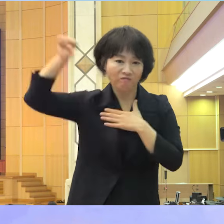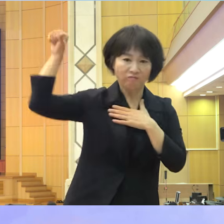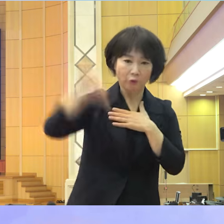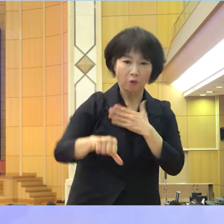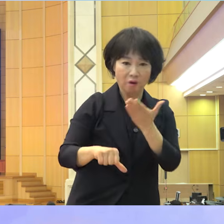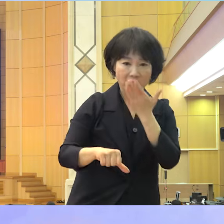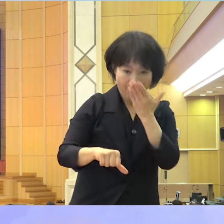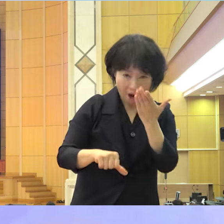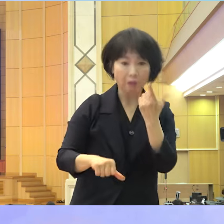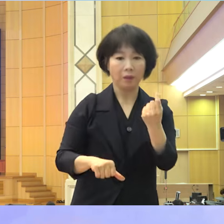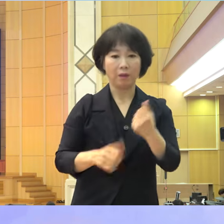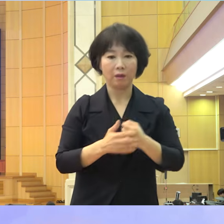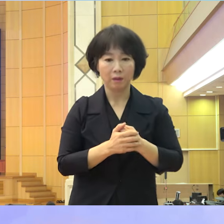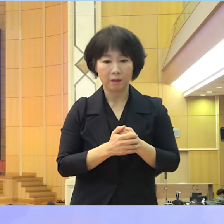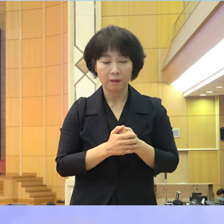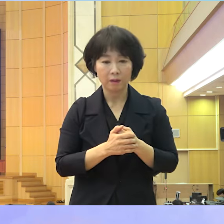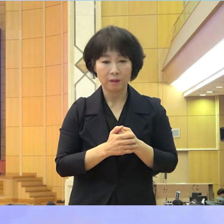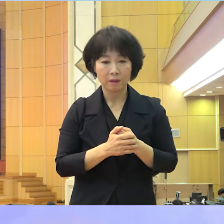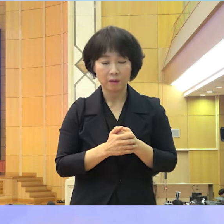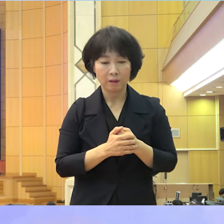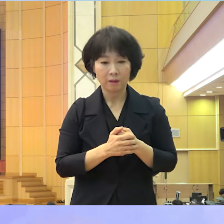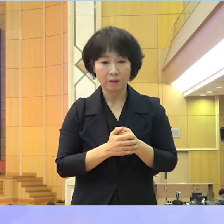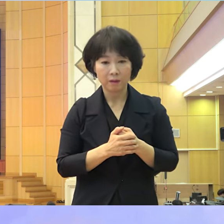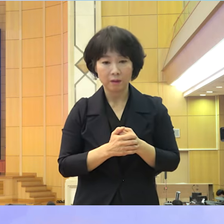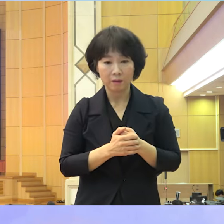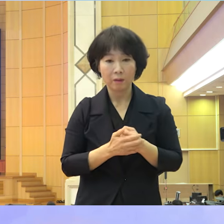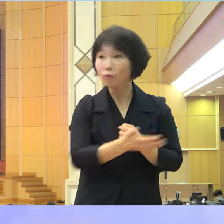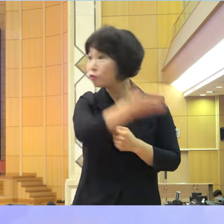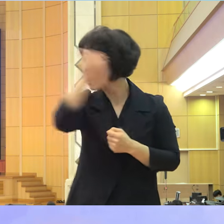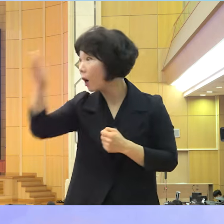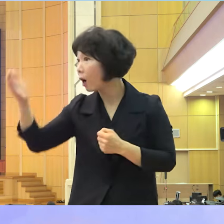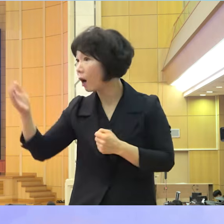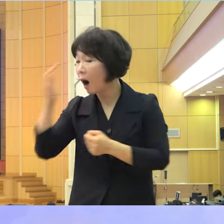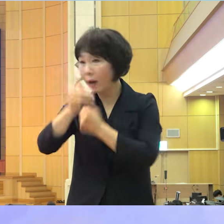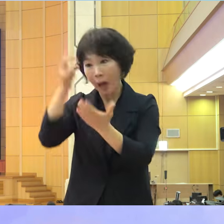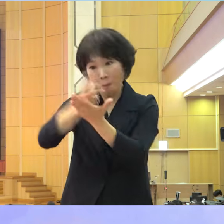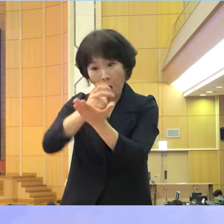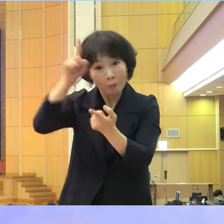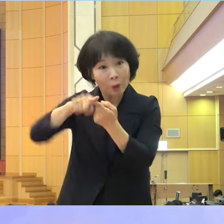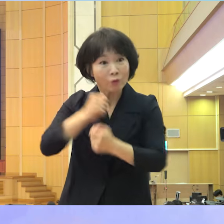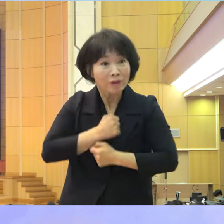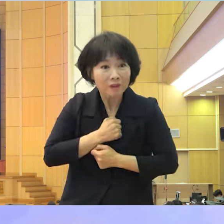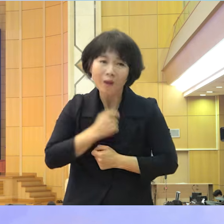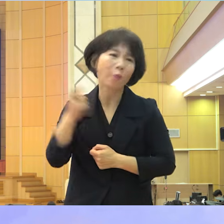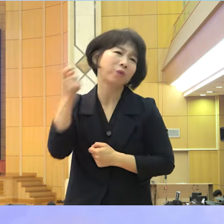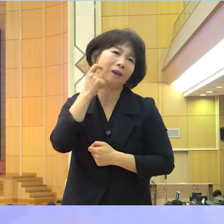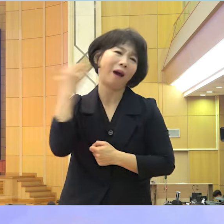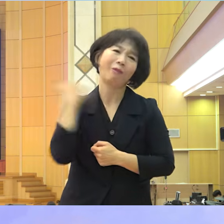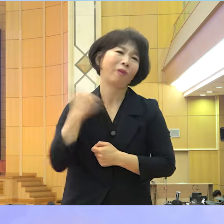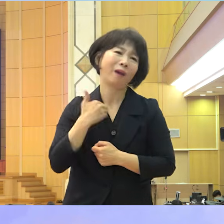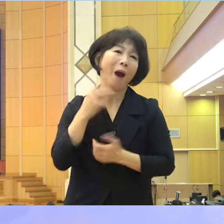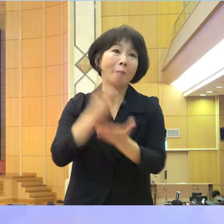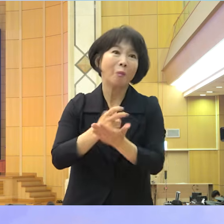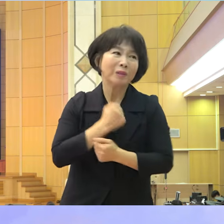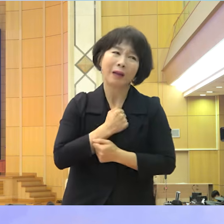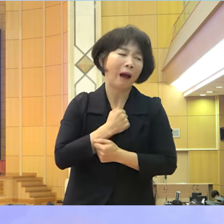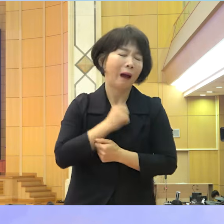있는 자라 하였습니다. 이게 뭐냐면 율법대로 못 살았다는 뜻이죠. 3장 13절에